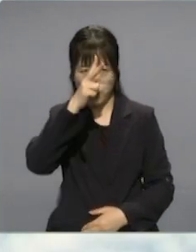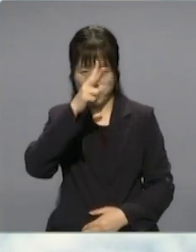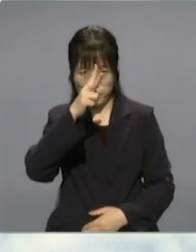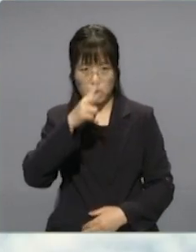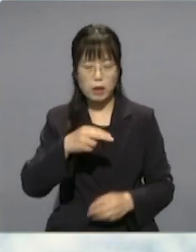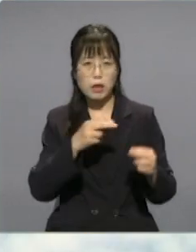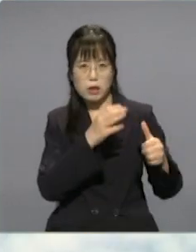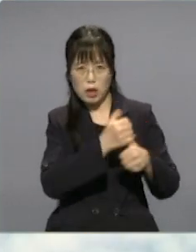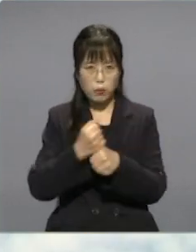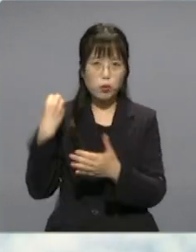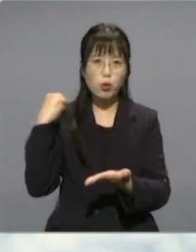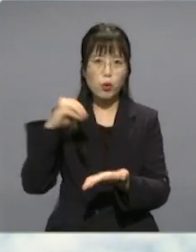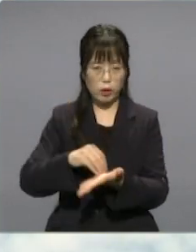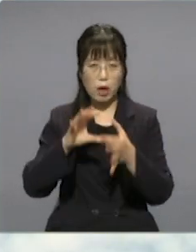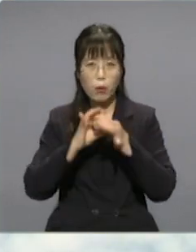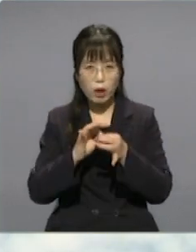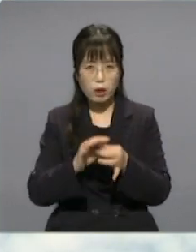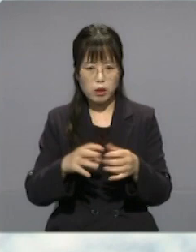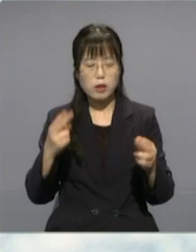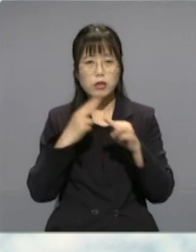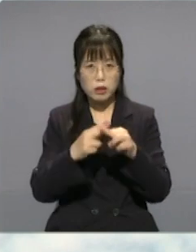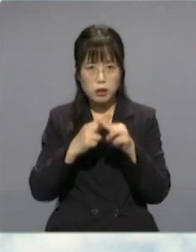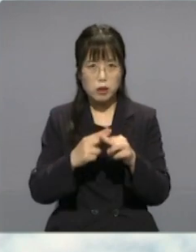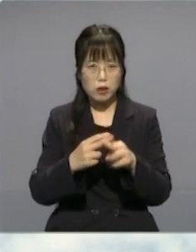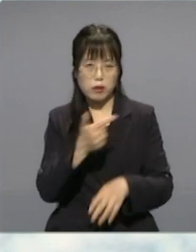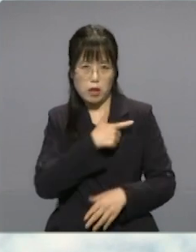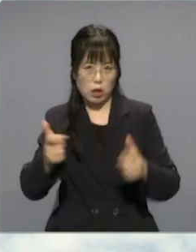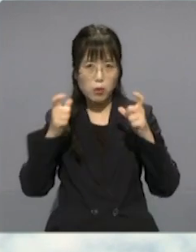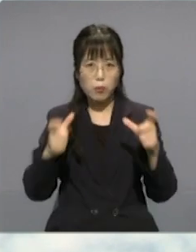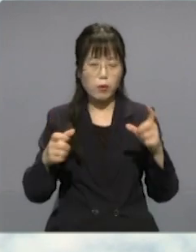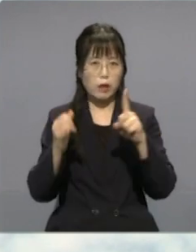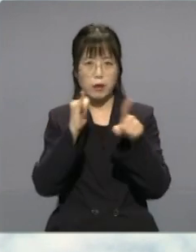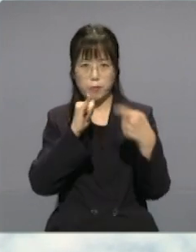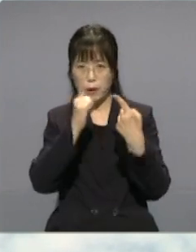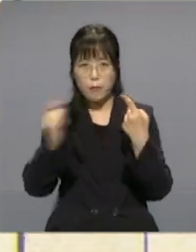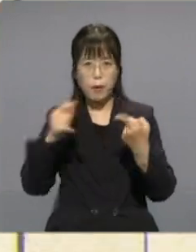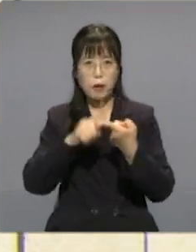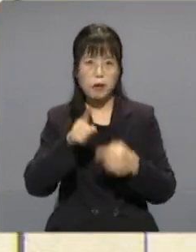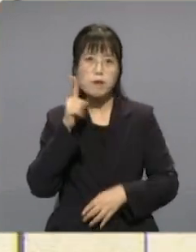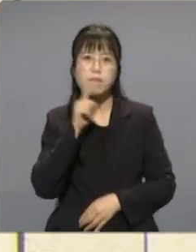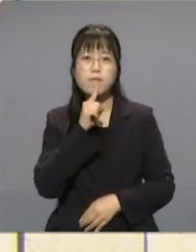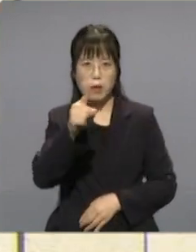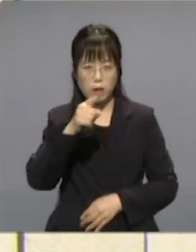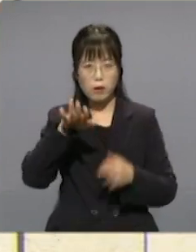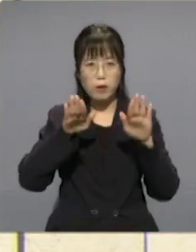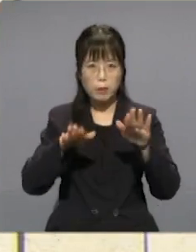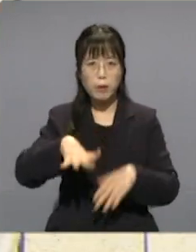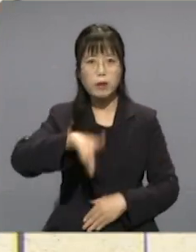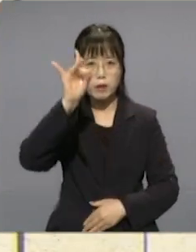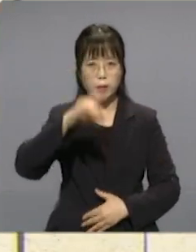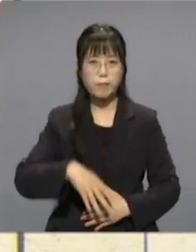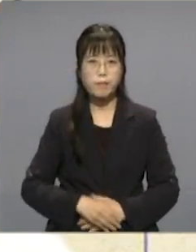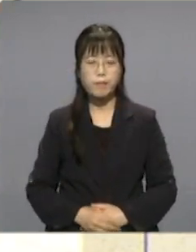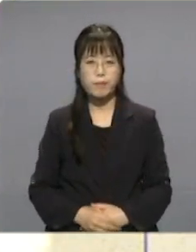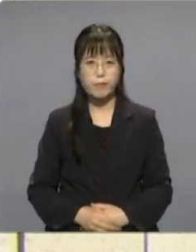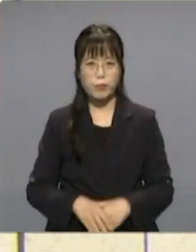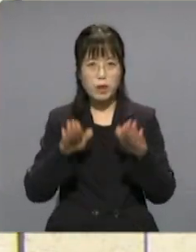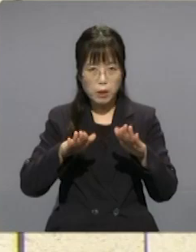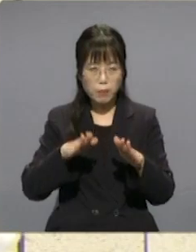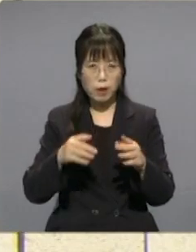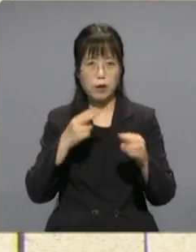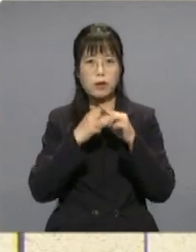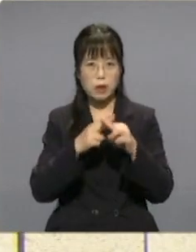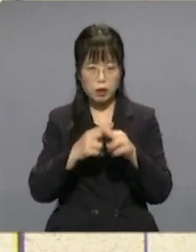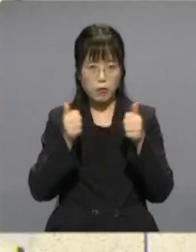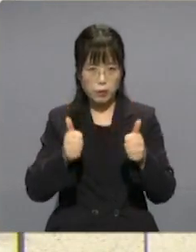검찰이 납북 후 귀환과 관련해 직권으로 대규모 인원을 재심 청구하는 것은 이번이 처음입니다. 이번 직권